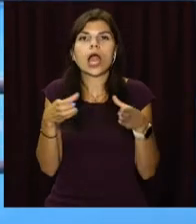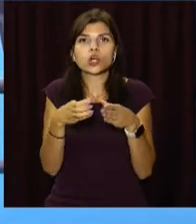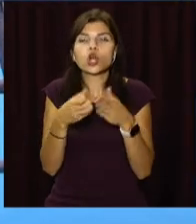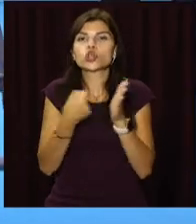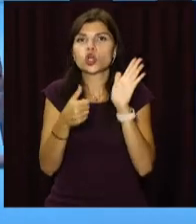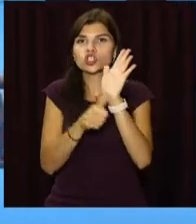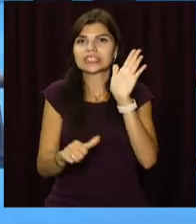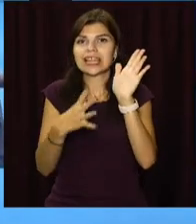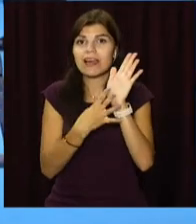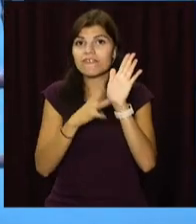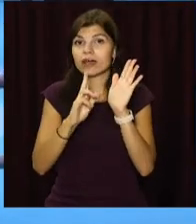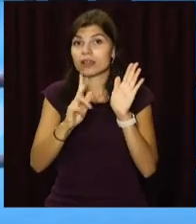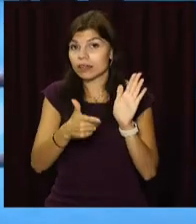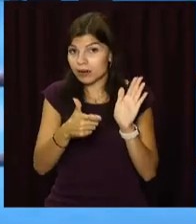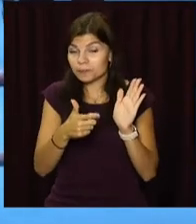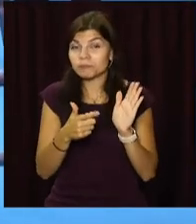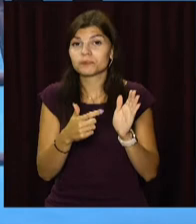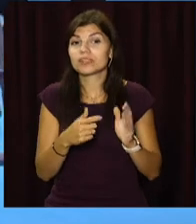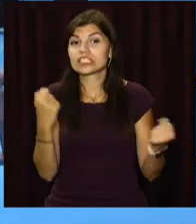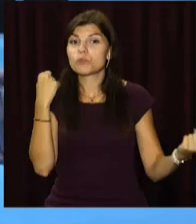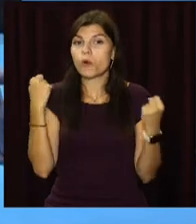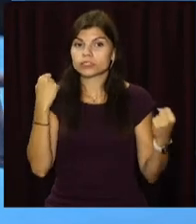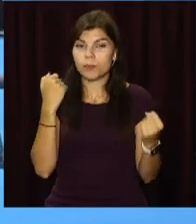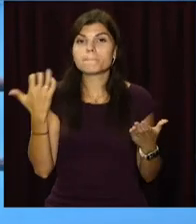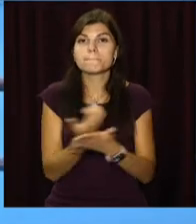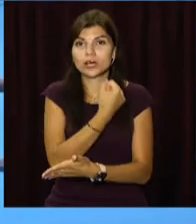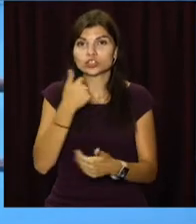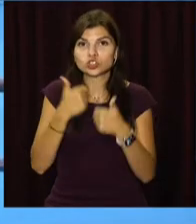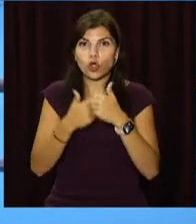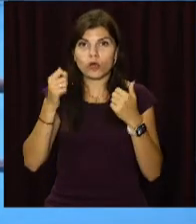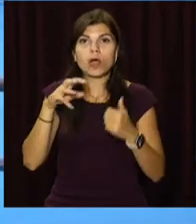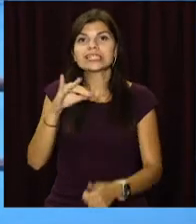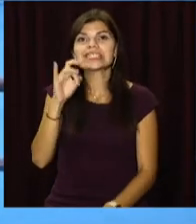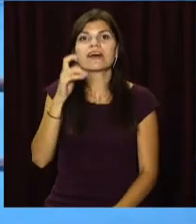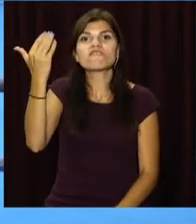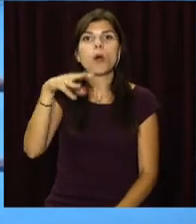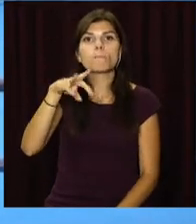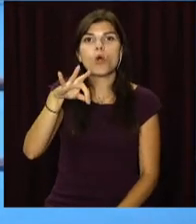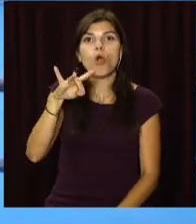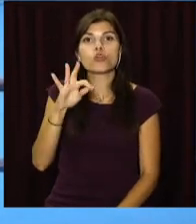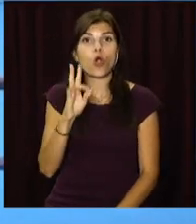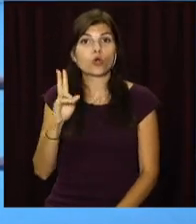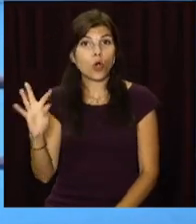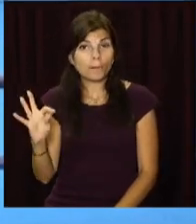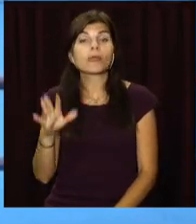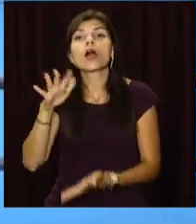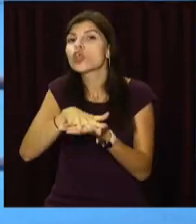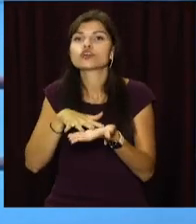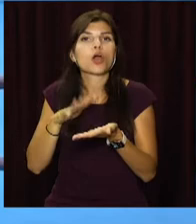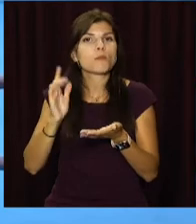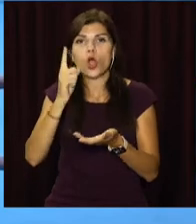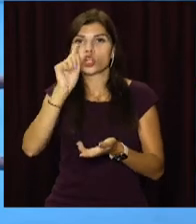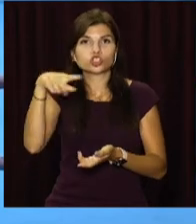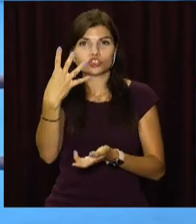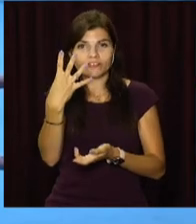до 69 кілограмів. Спортсменка перемогла суперницю з Марокко. Далі на українку чекає боротьба у